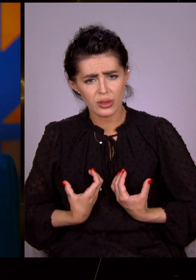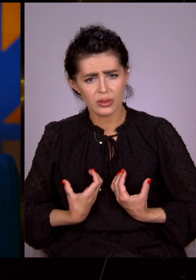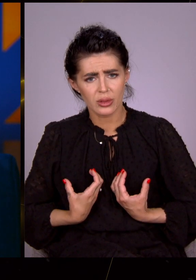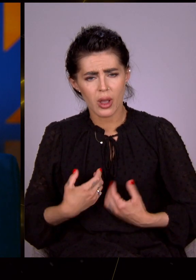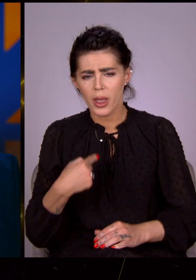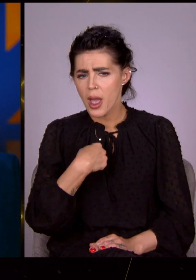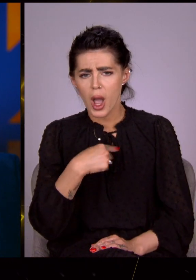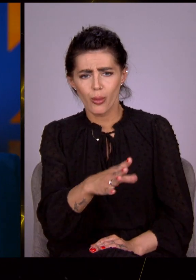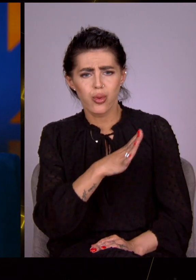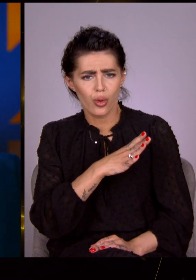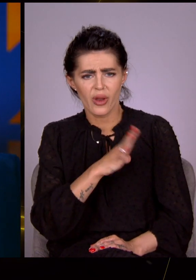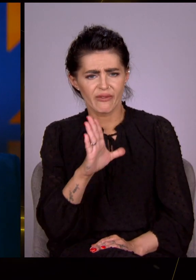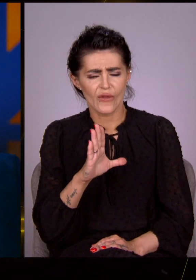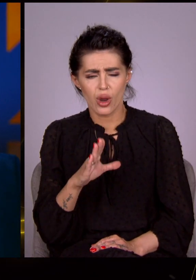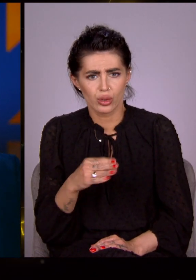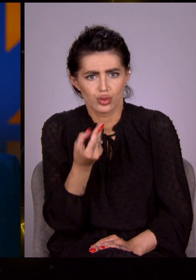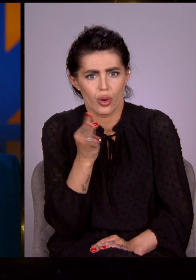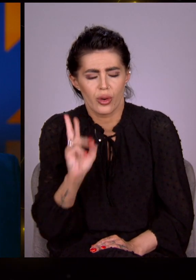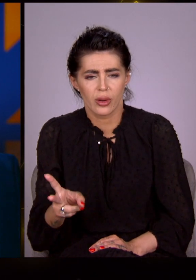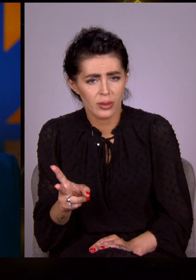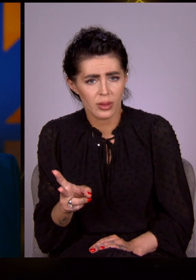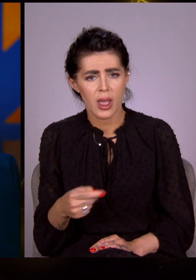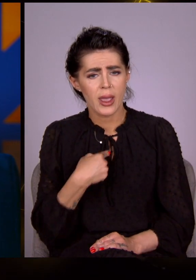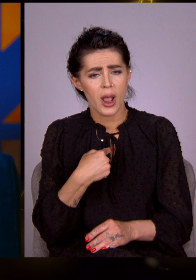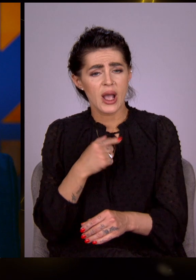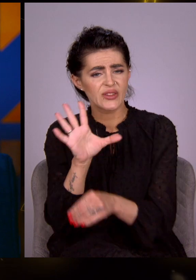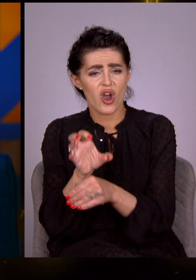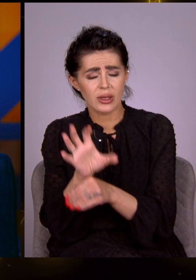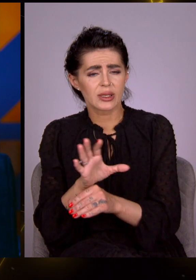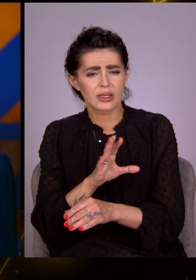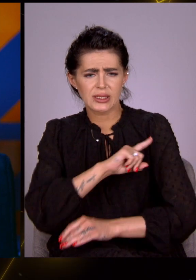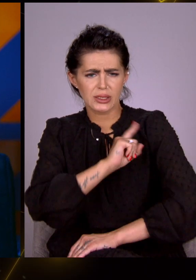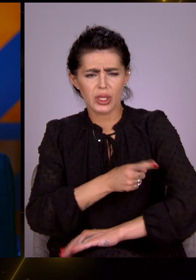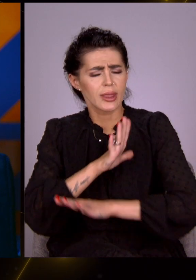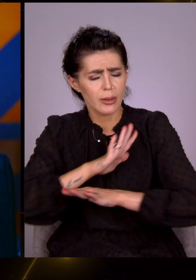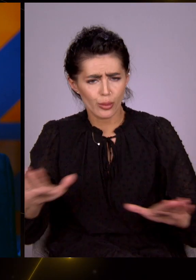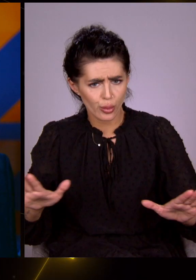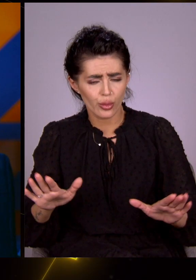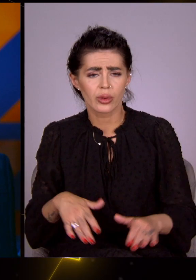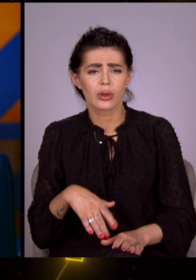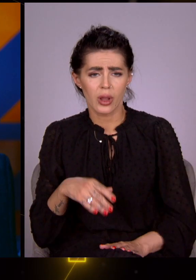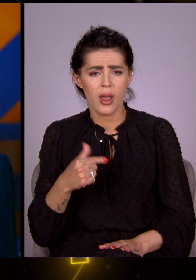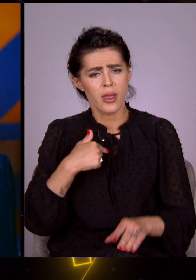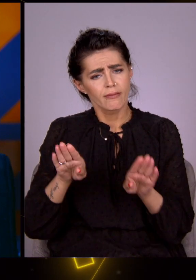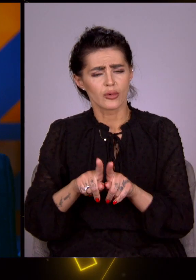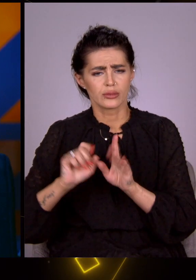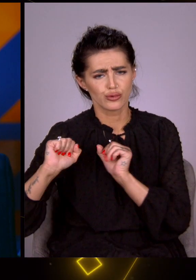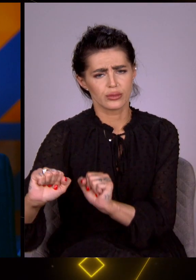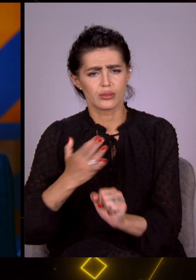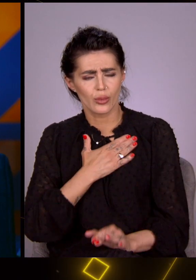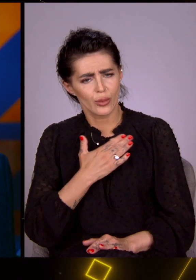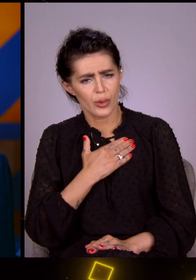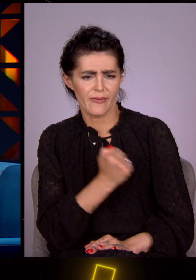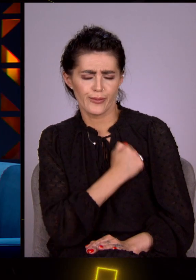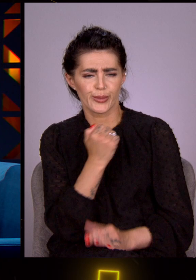шоці. Але я не сварилася, бо він хвилювався за машину, а я за них. Боже,